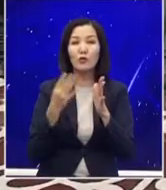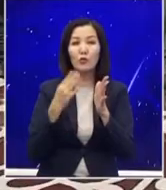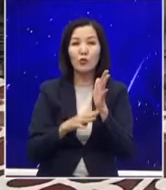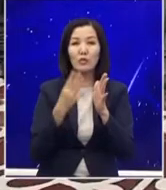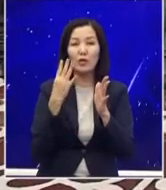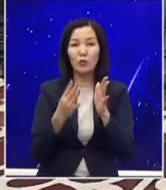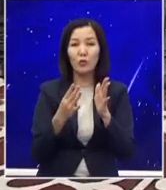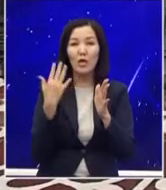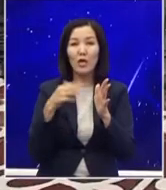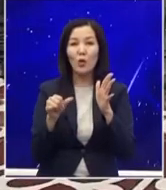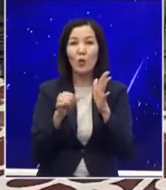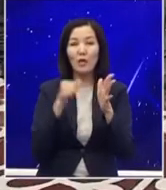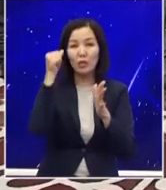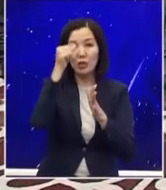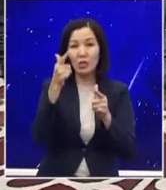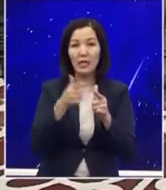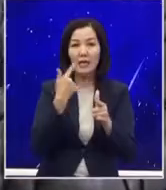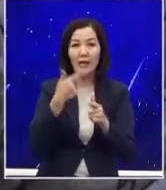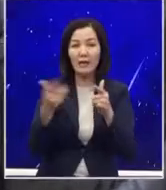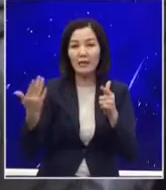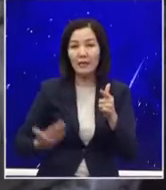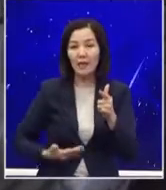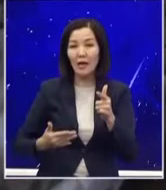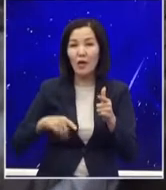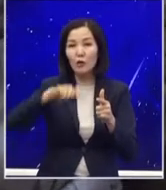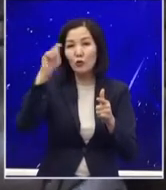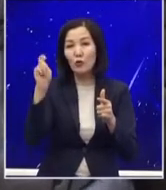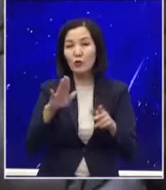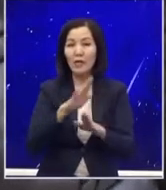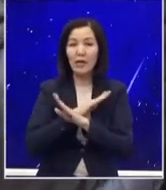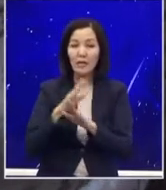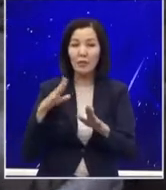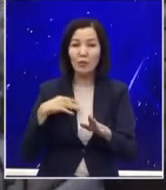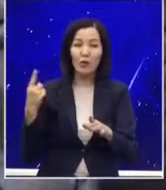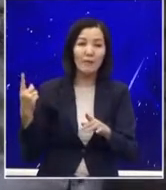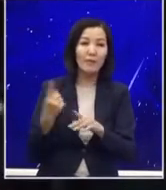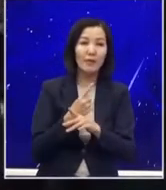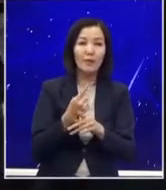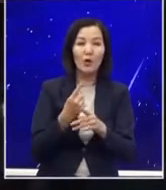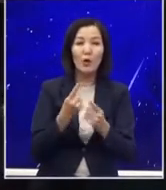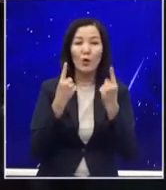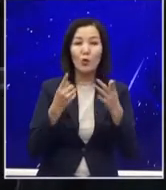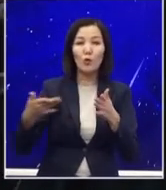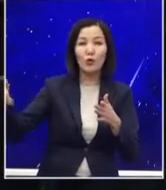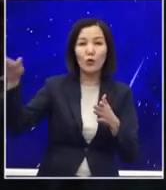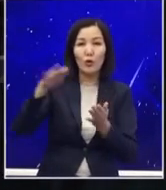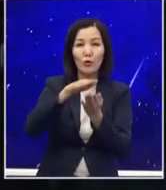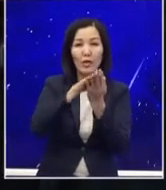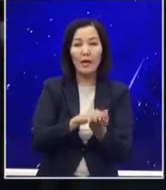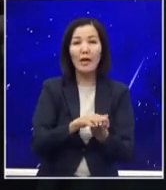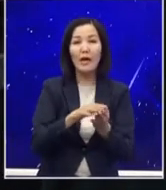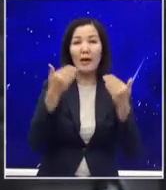1694-1756 жылдар аралығында өмір сүрген, ұрыста мерт болған, Жетісу тумасы алғаш аманатталып, Ұлытауда жерленген, қабірі